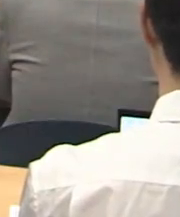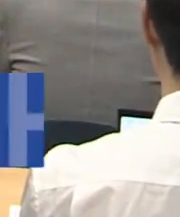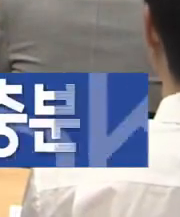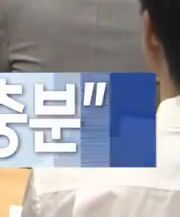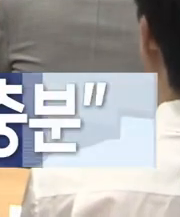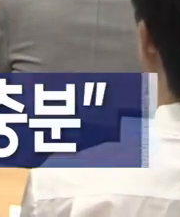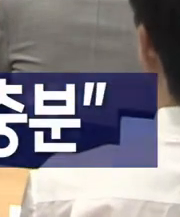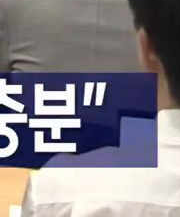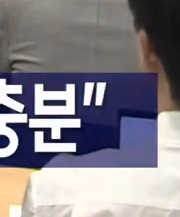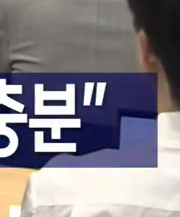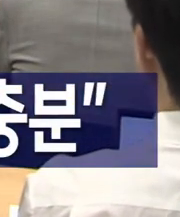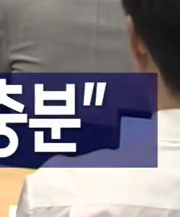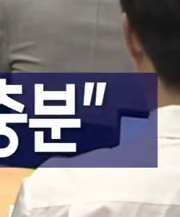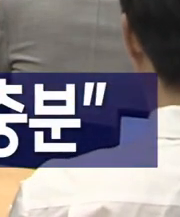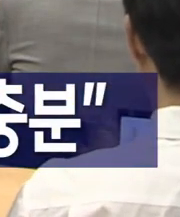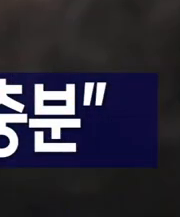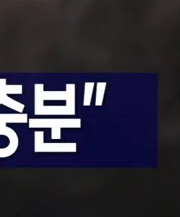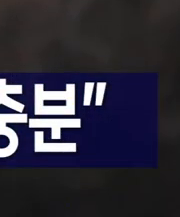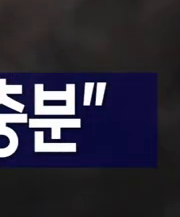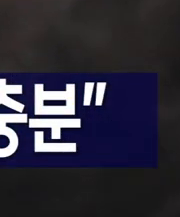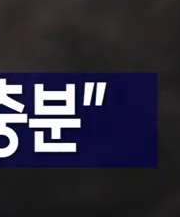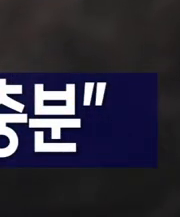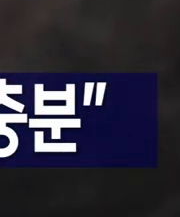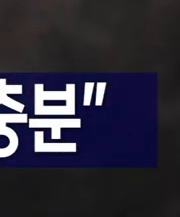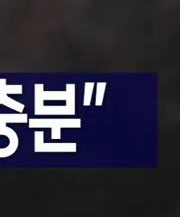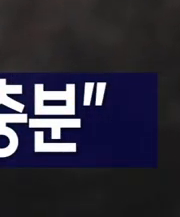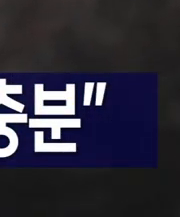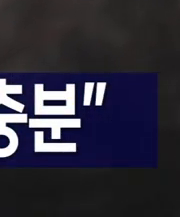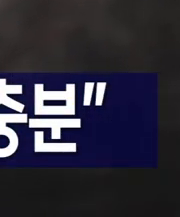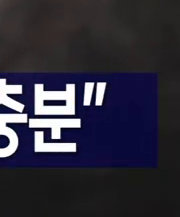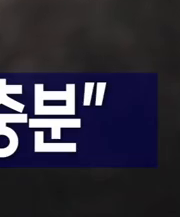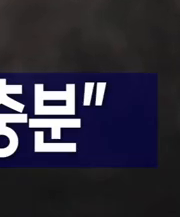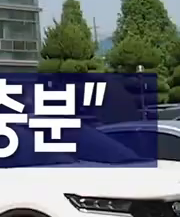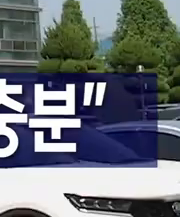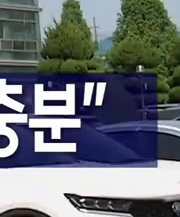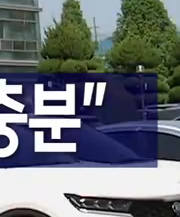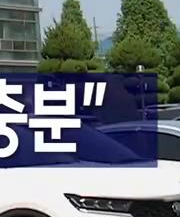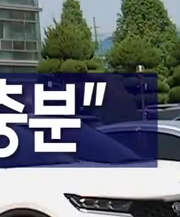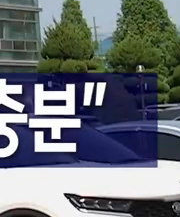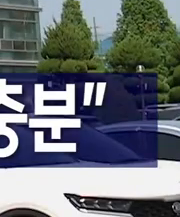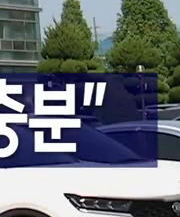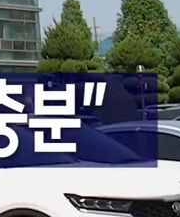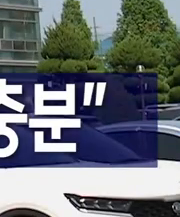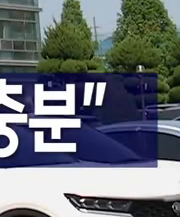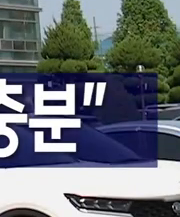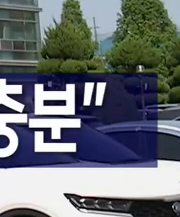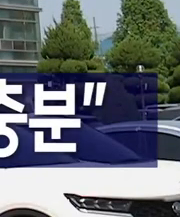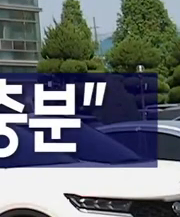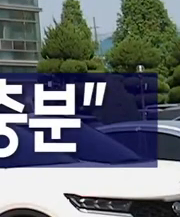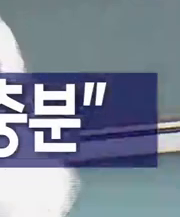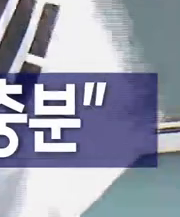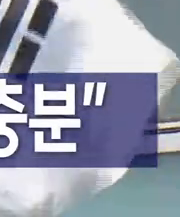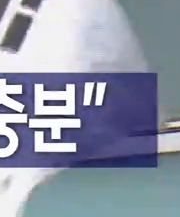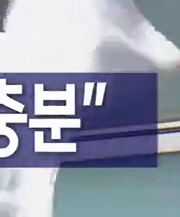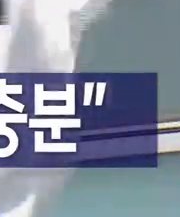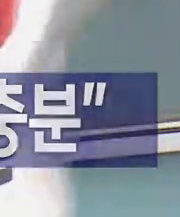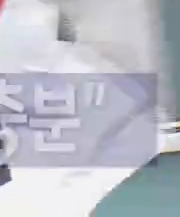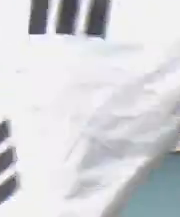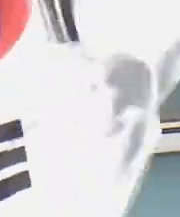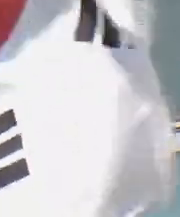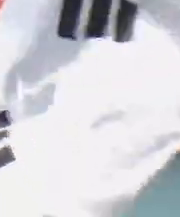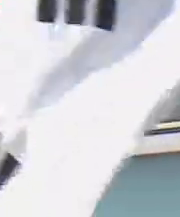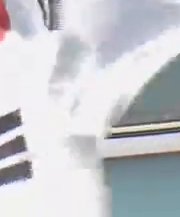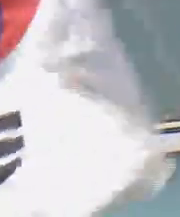김영환 충북지사를 비판했던 도의원과 기자들에 대한 테러사조 의혹에 대해 경찰이 증거가 부족하다며 불송치 결론을